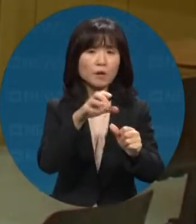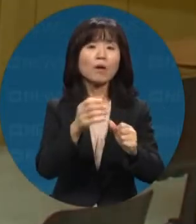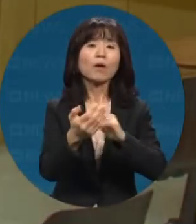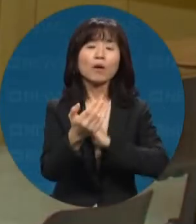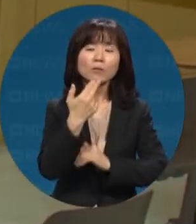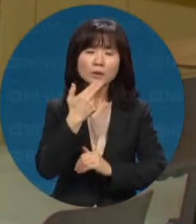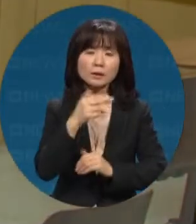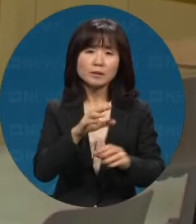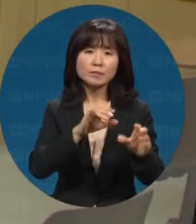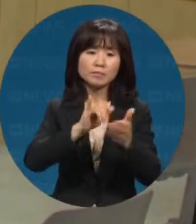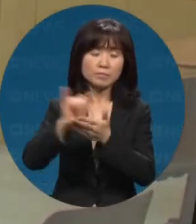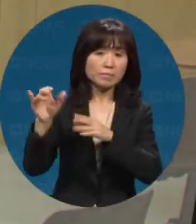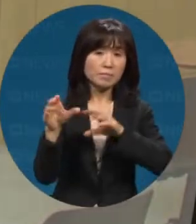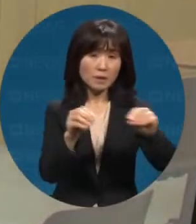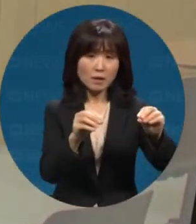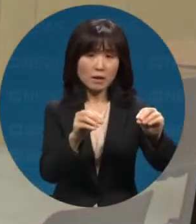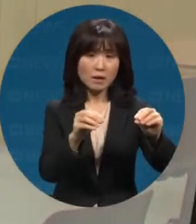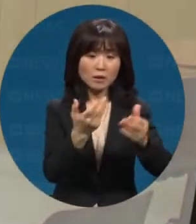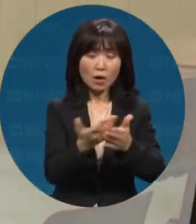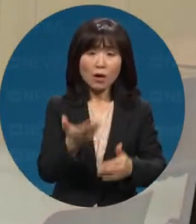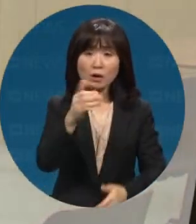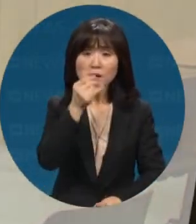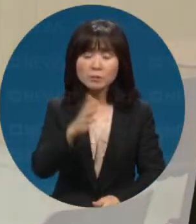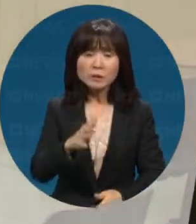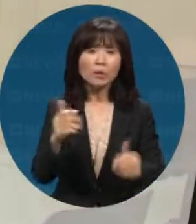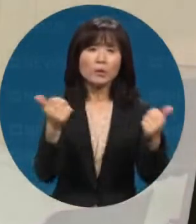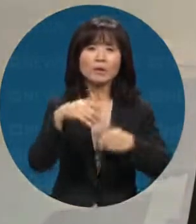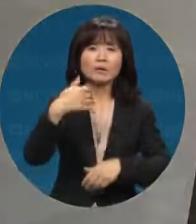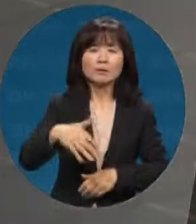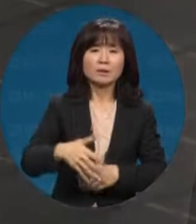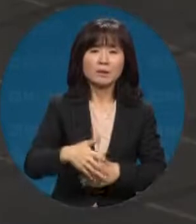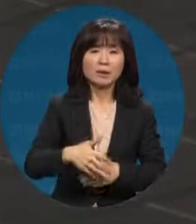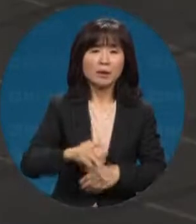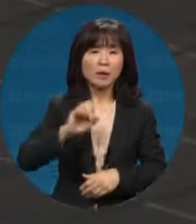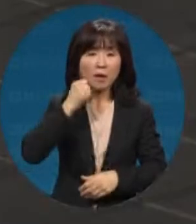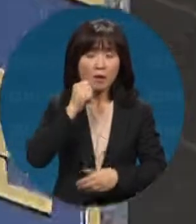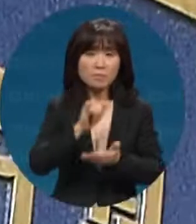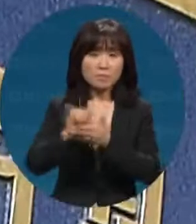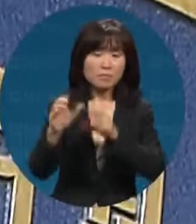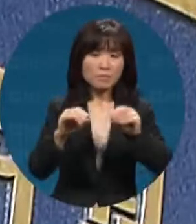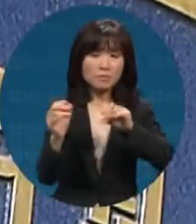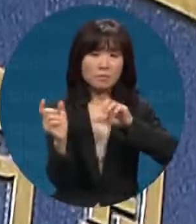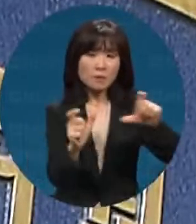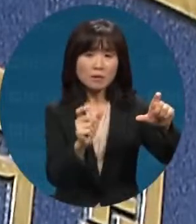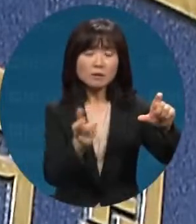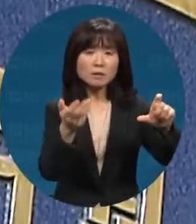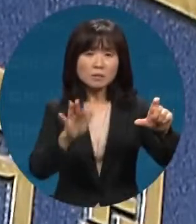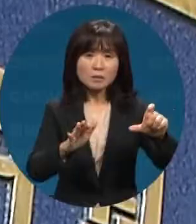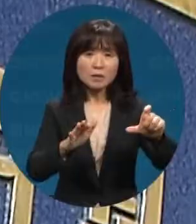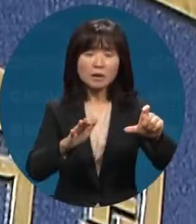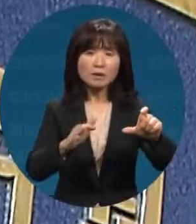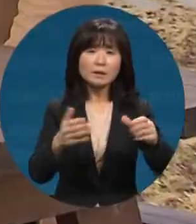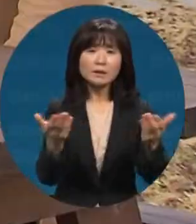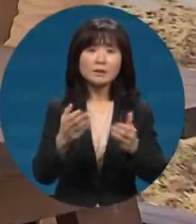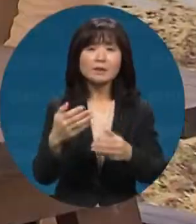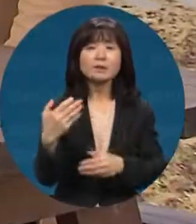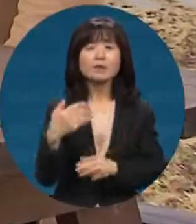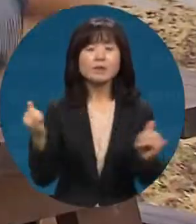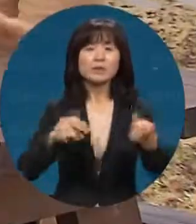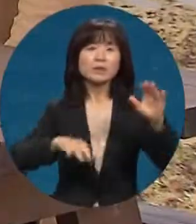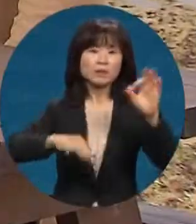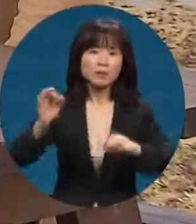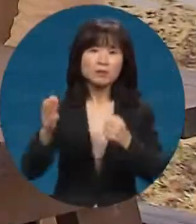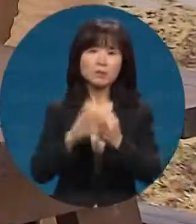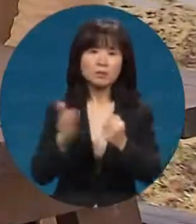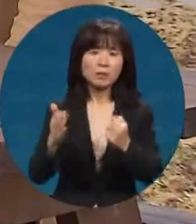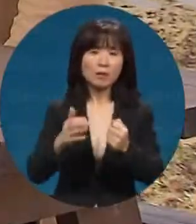어렵게 절차를 밟아 출국 금지 명령까지 받고도 부처와 기관에 안일함 때문에 실제 이행으로 이어지지